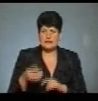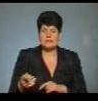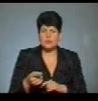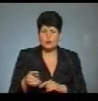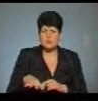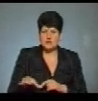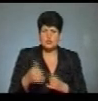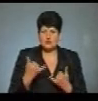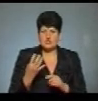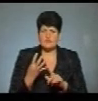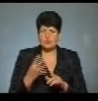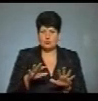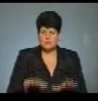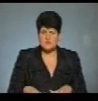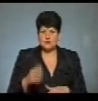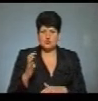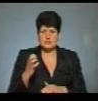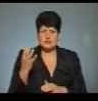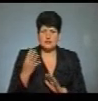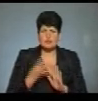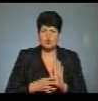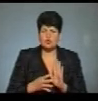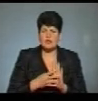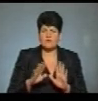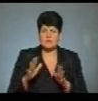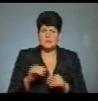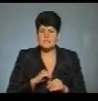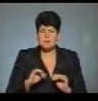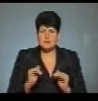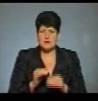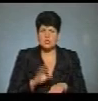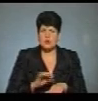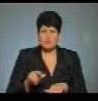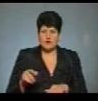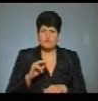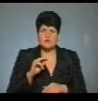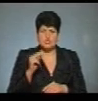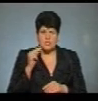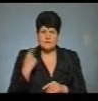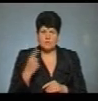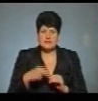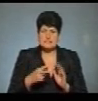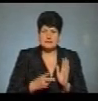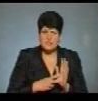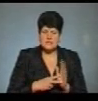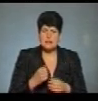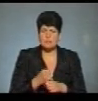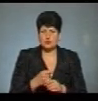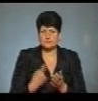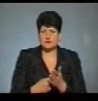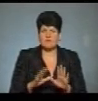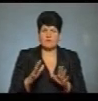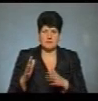Тернопільщина сьогодні на четвертому місці – 499 випадків. Найменше хворих у Чернігівській області – 17 лабораторно підтверджених